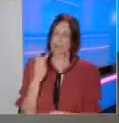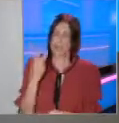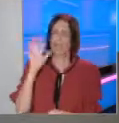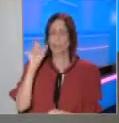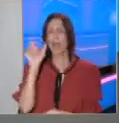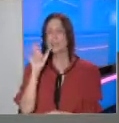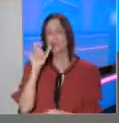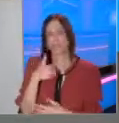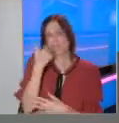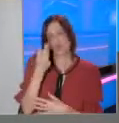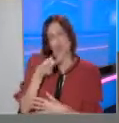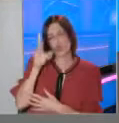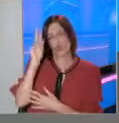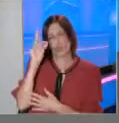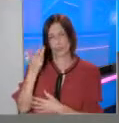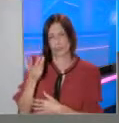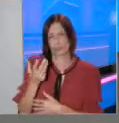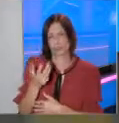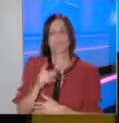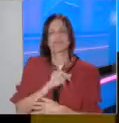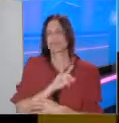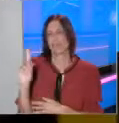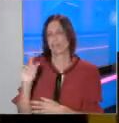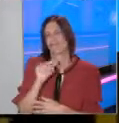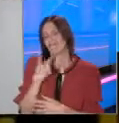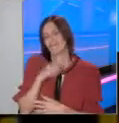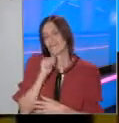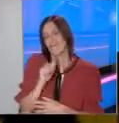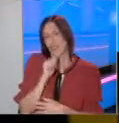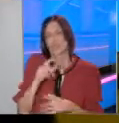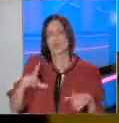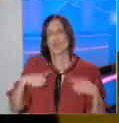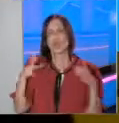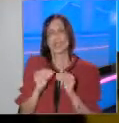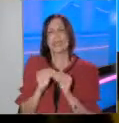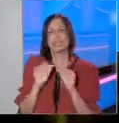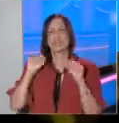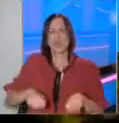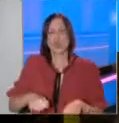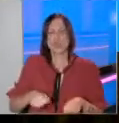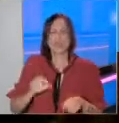אנשים מבוגרים יותר. אף אחד לא רוצה לחיות תחת שלטון דיכוי,